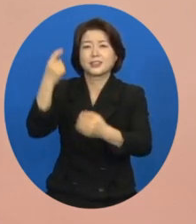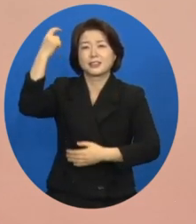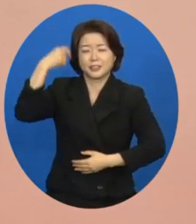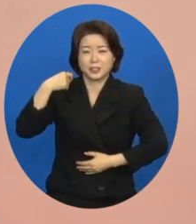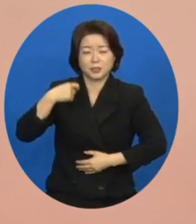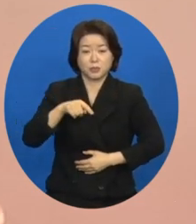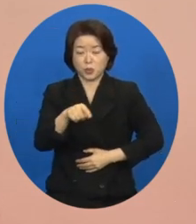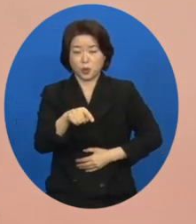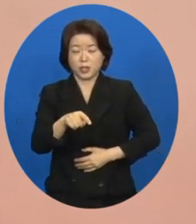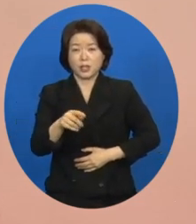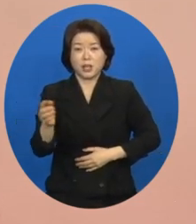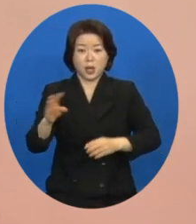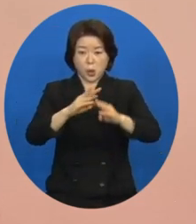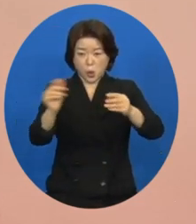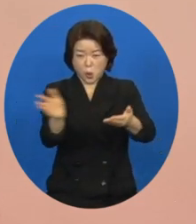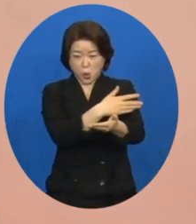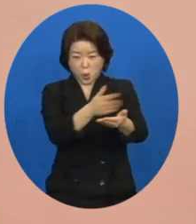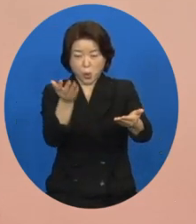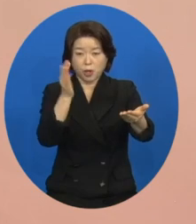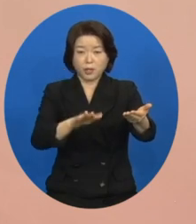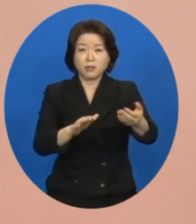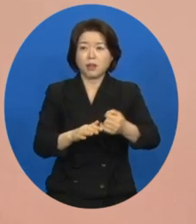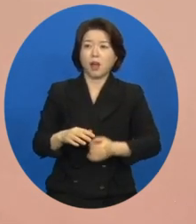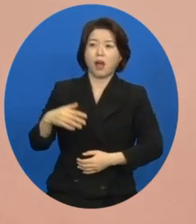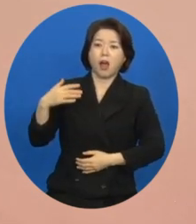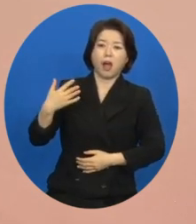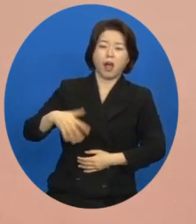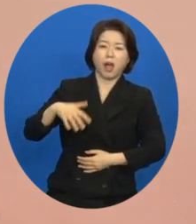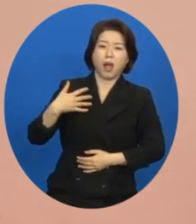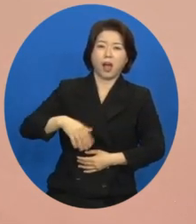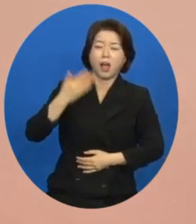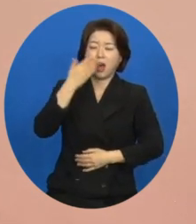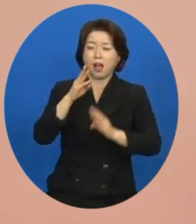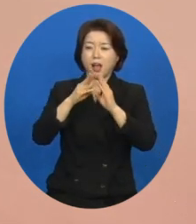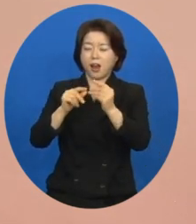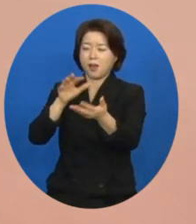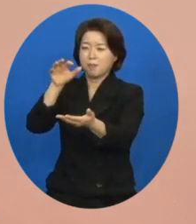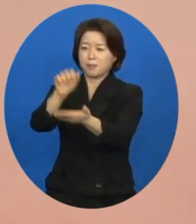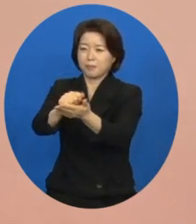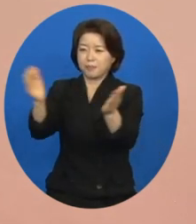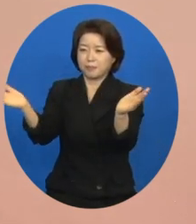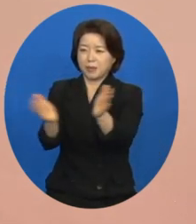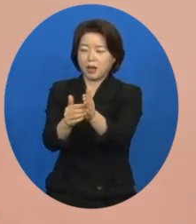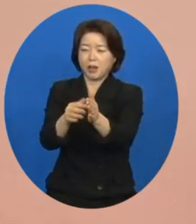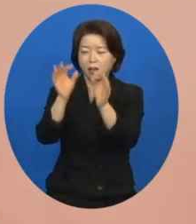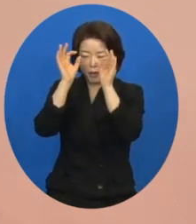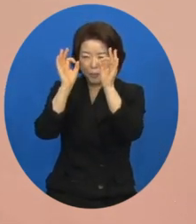광야였는데 가나안 땅을 다 정복했구나. 얼마나 감사한지 모릅니다.